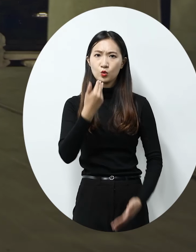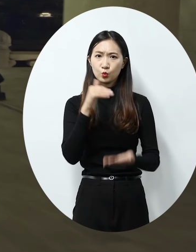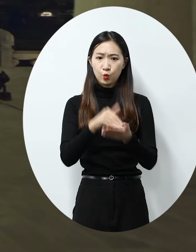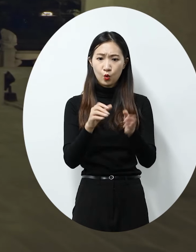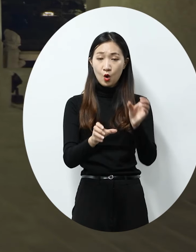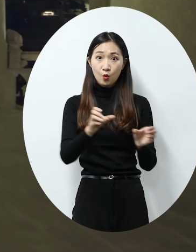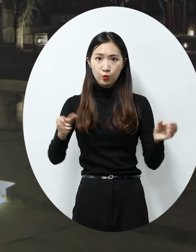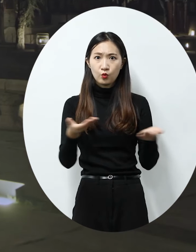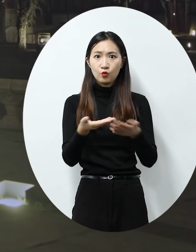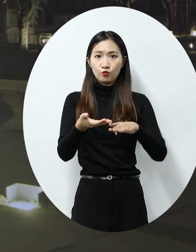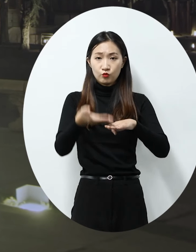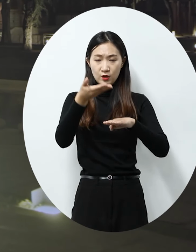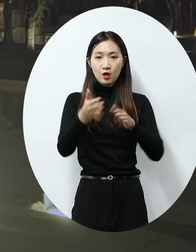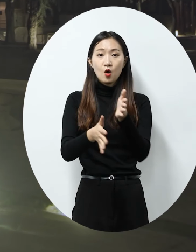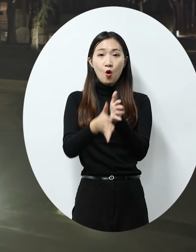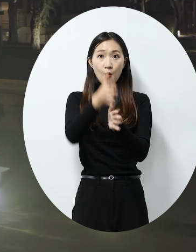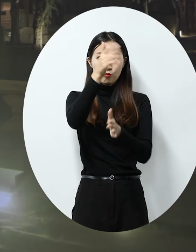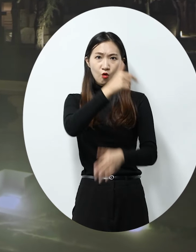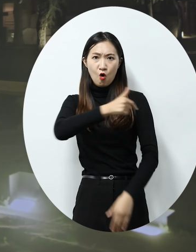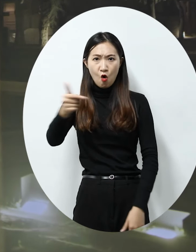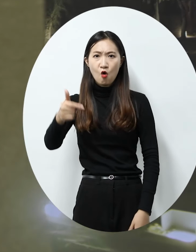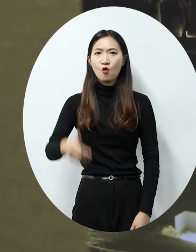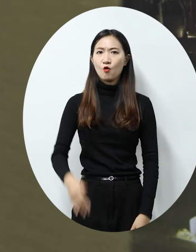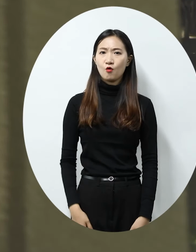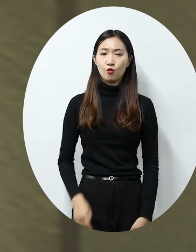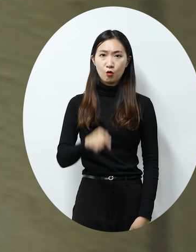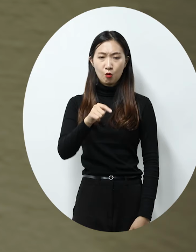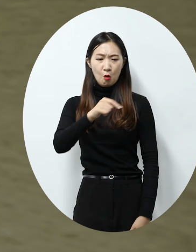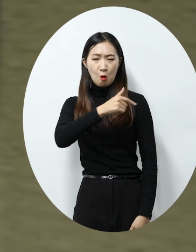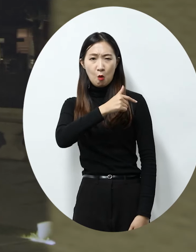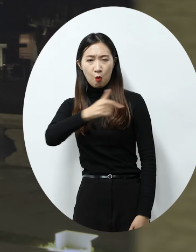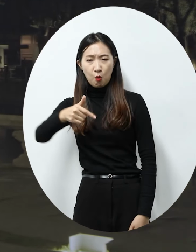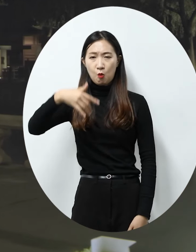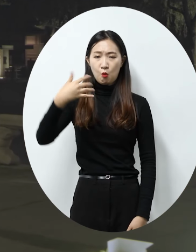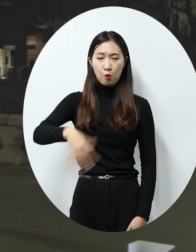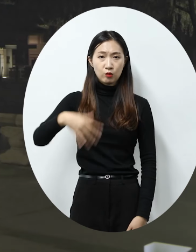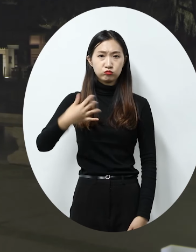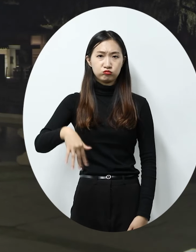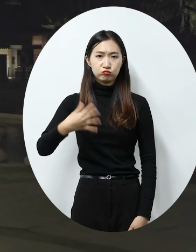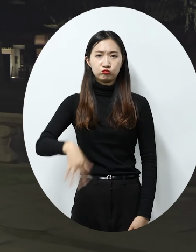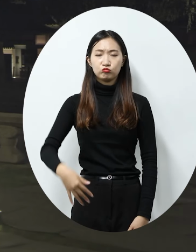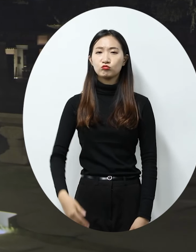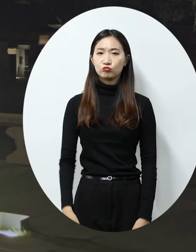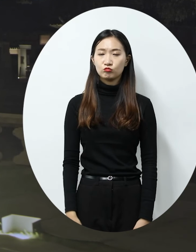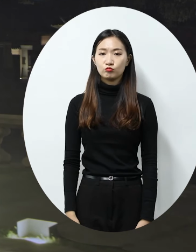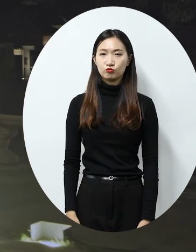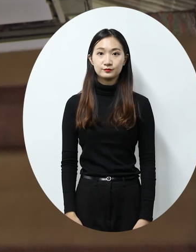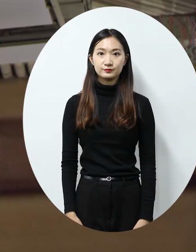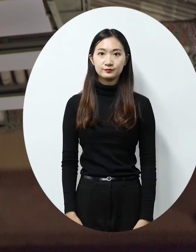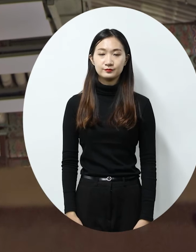돌기둥 위에 세워진 대형 누가 그 위용과 규모에 압도되지 않을 수 없습니다